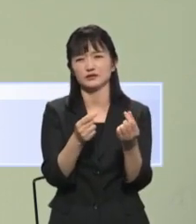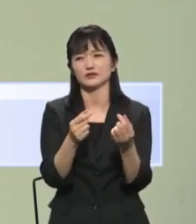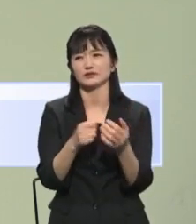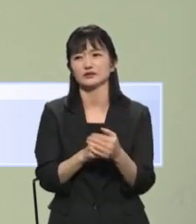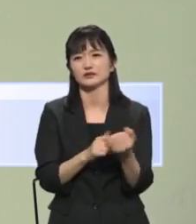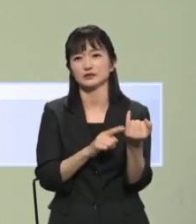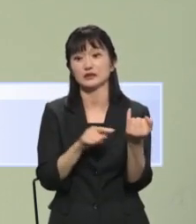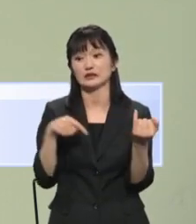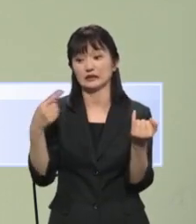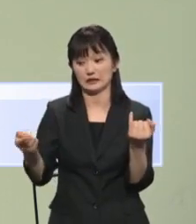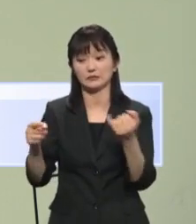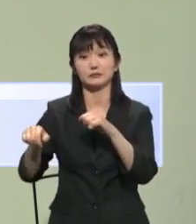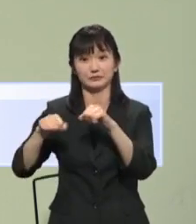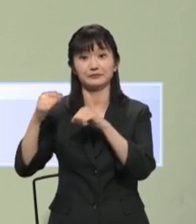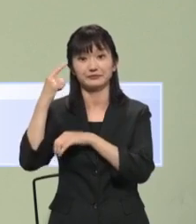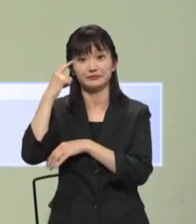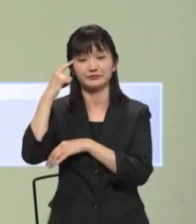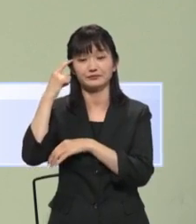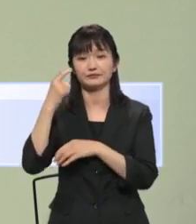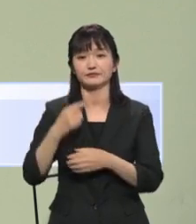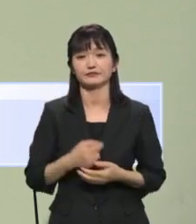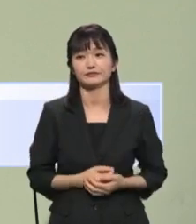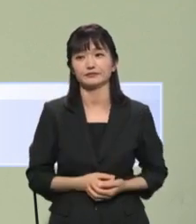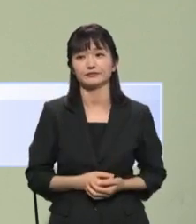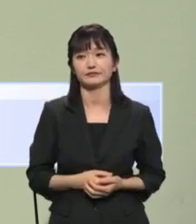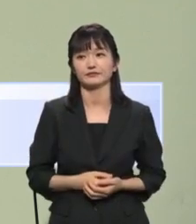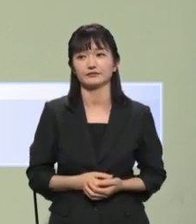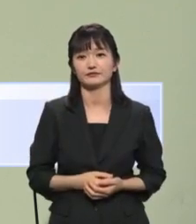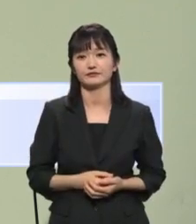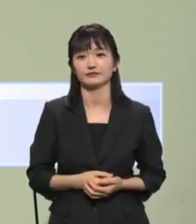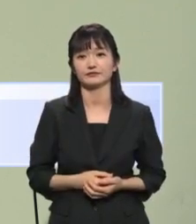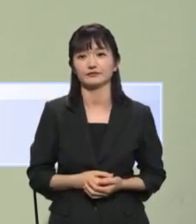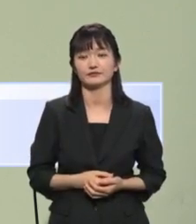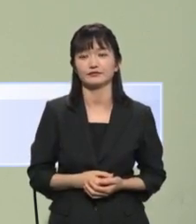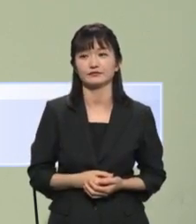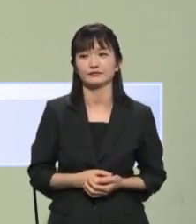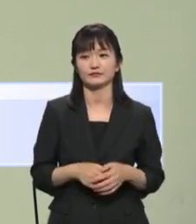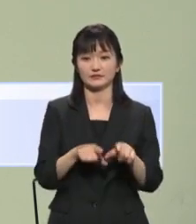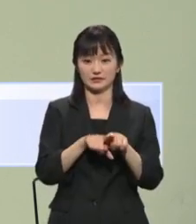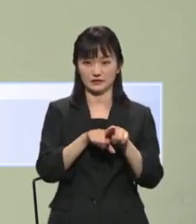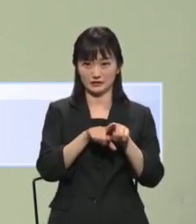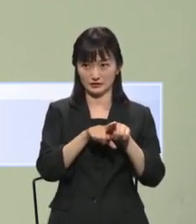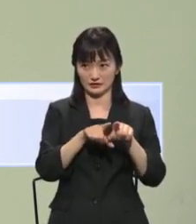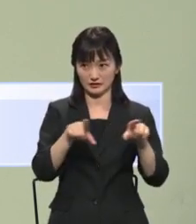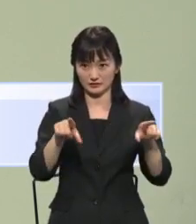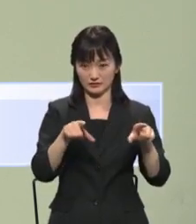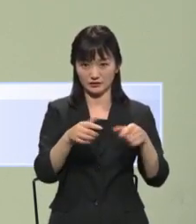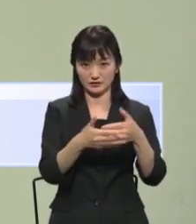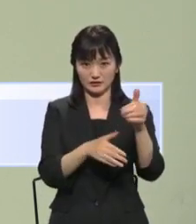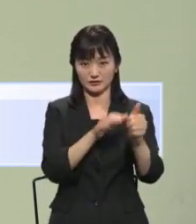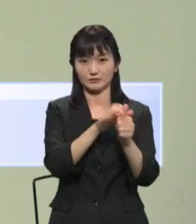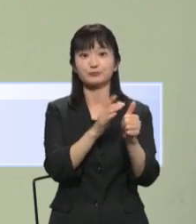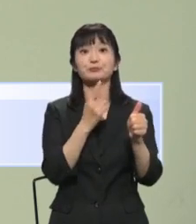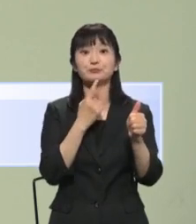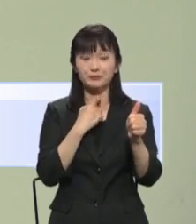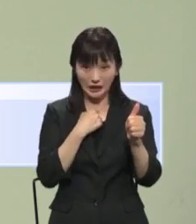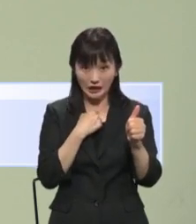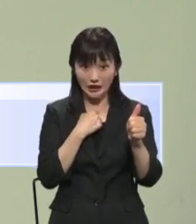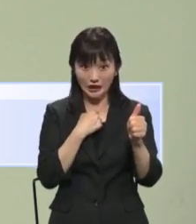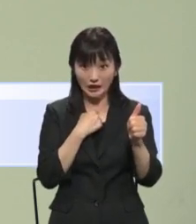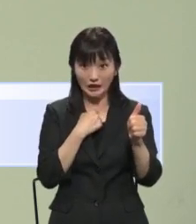다음 행보를 고려할 때 그리고 이게 이게 일반적인 어떤 관료 출신의 국무위원이 아니라